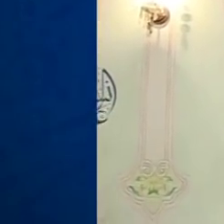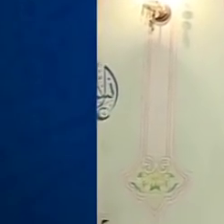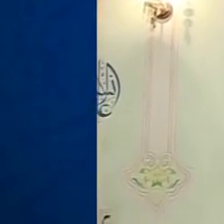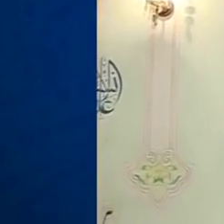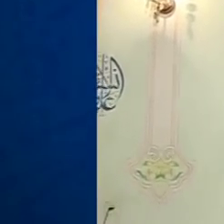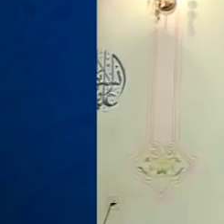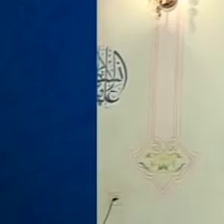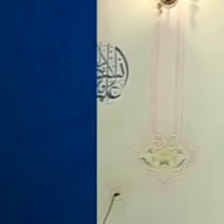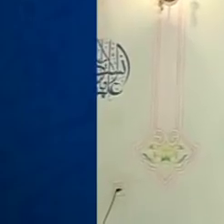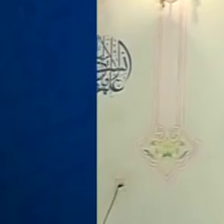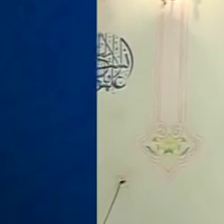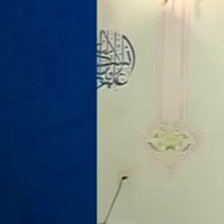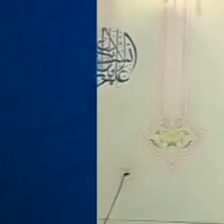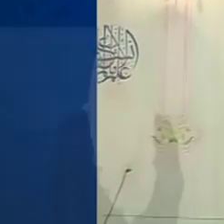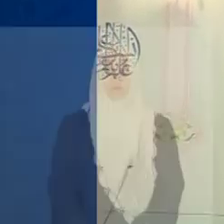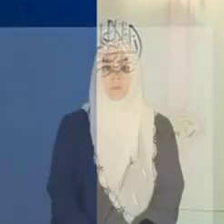رمضان.